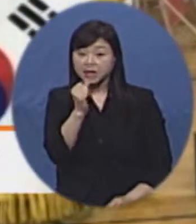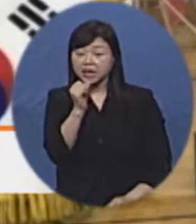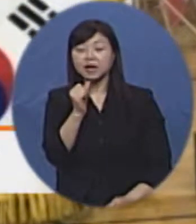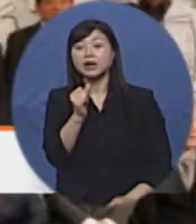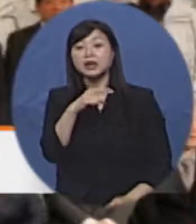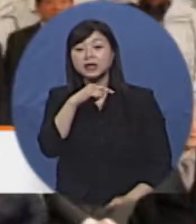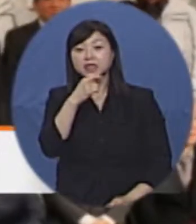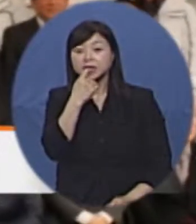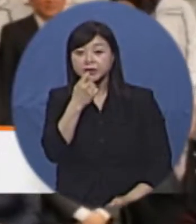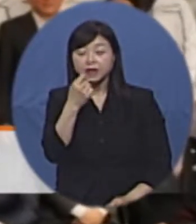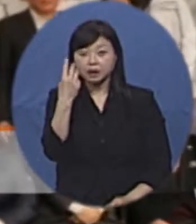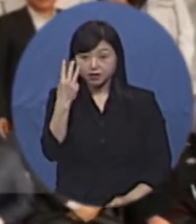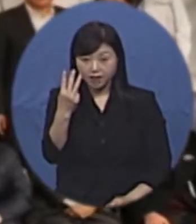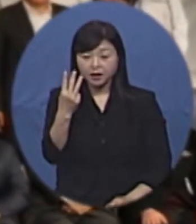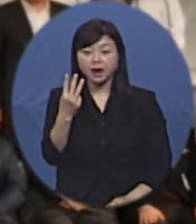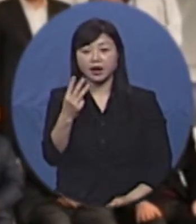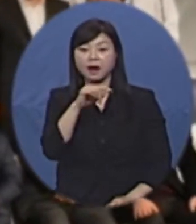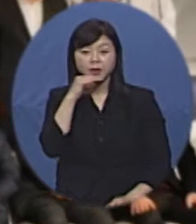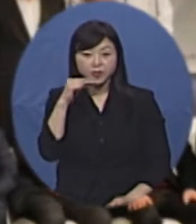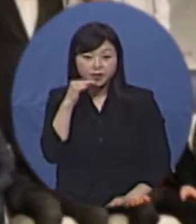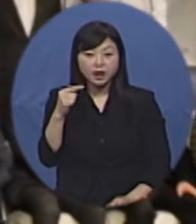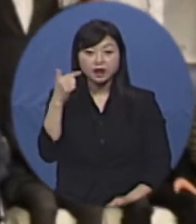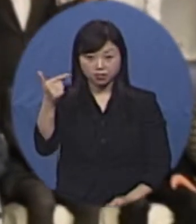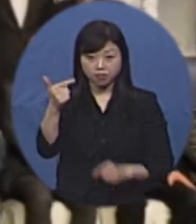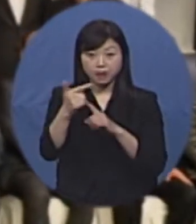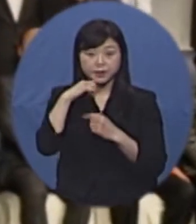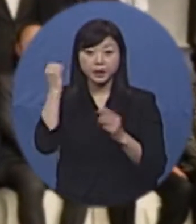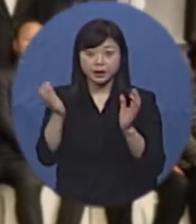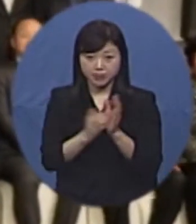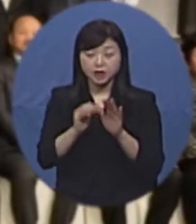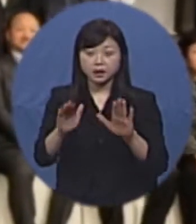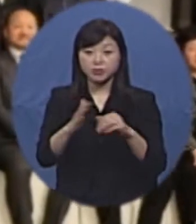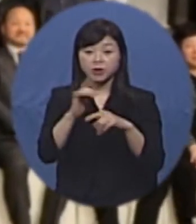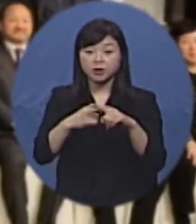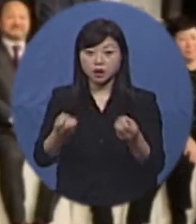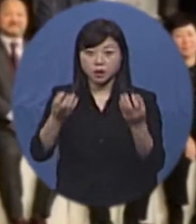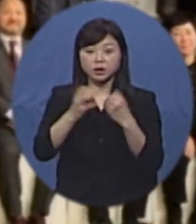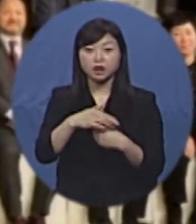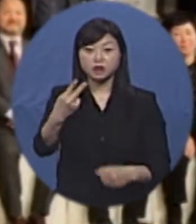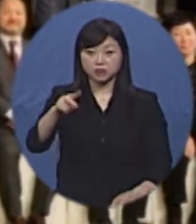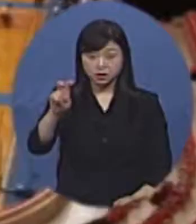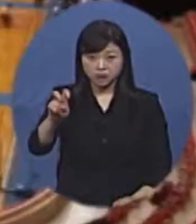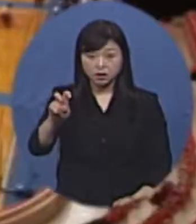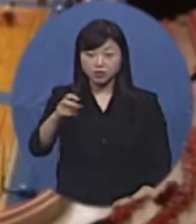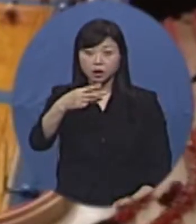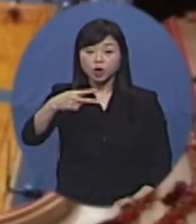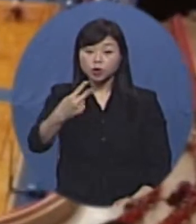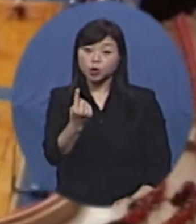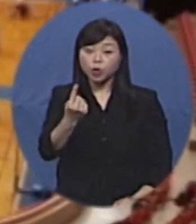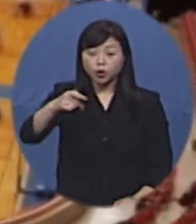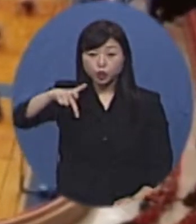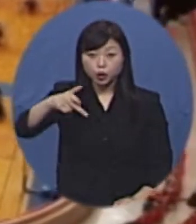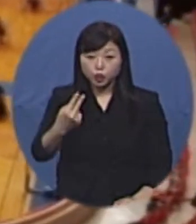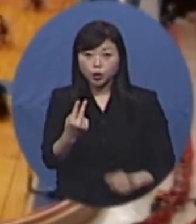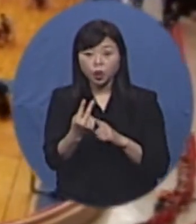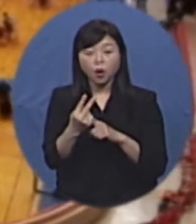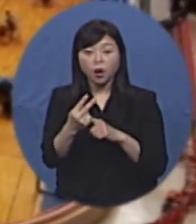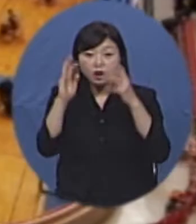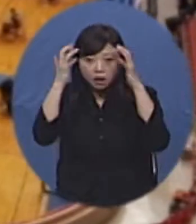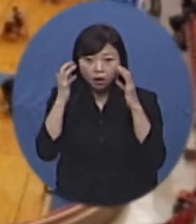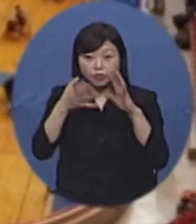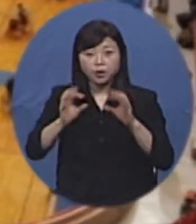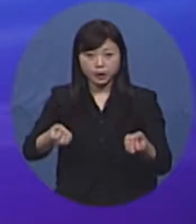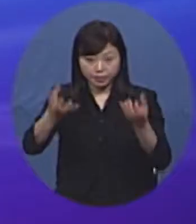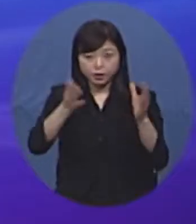획득했습니다. 한편 세계 배드민턴 연맹은 이번 대회를 토대로 오는 2020년 도쿄 하계 패럴림픽을 준비할